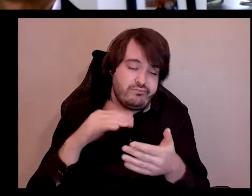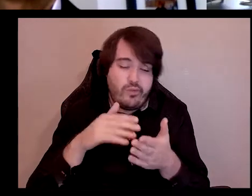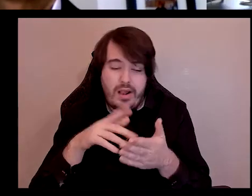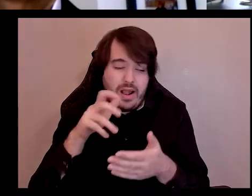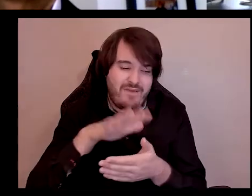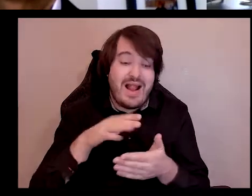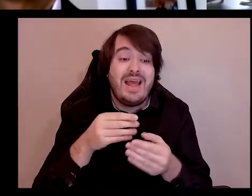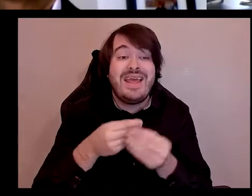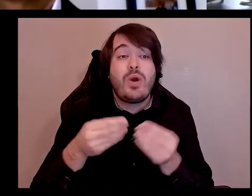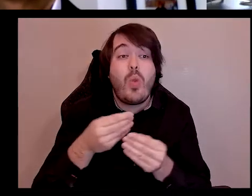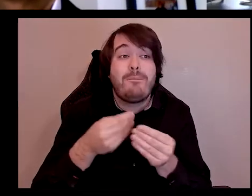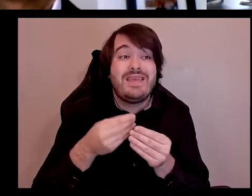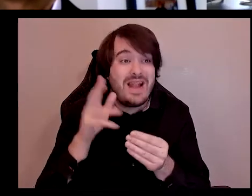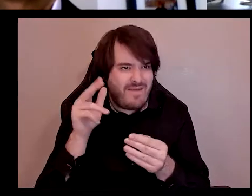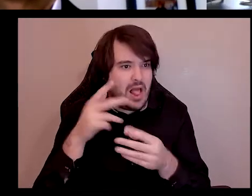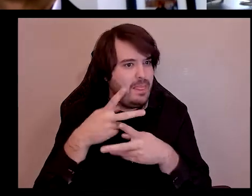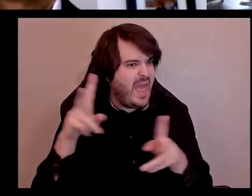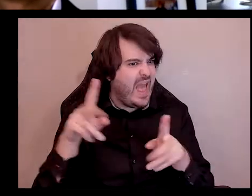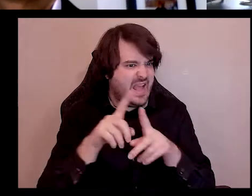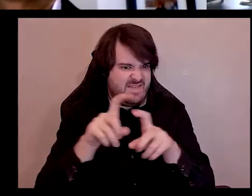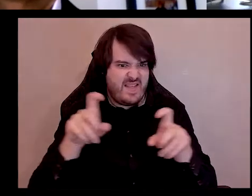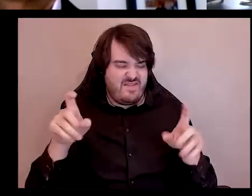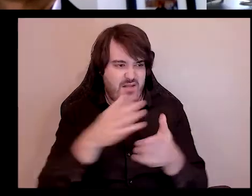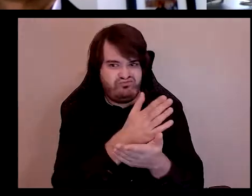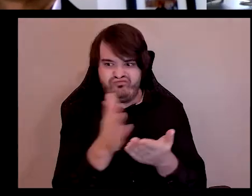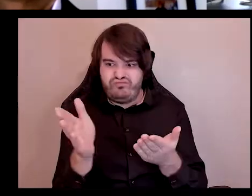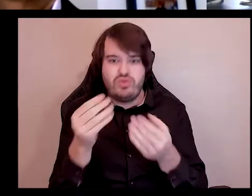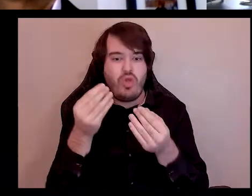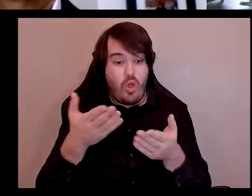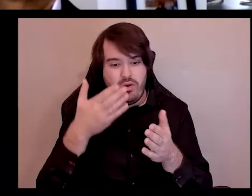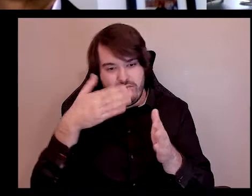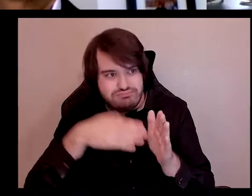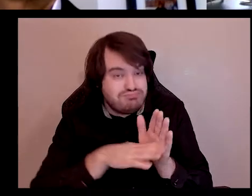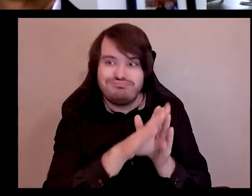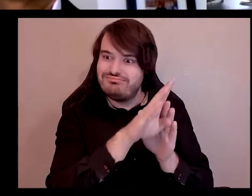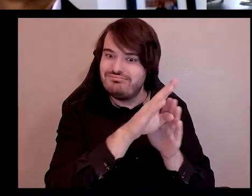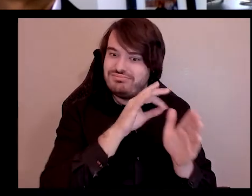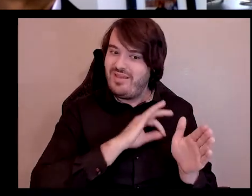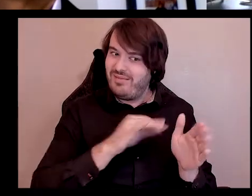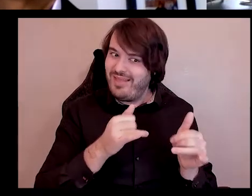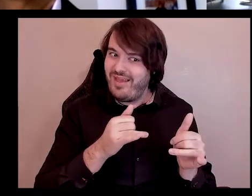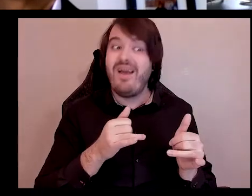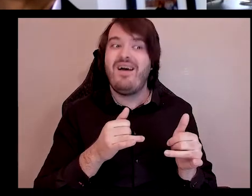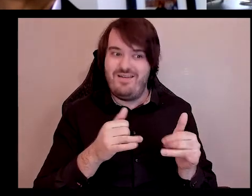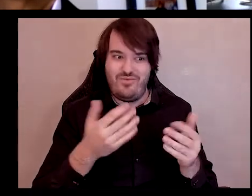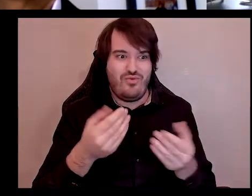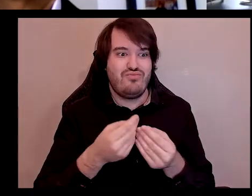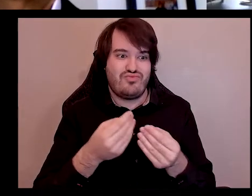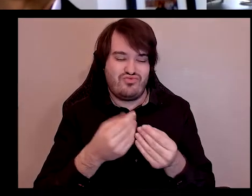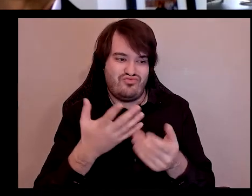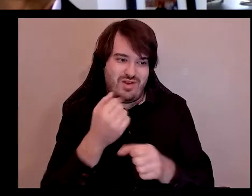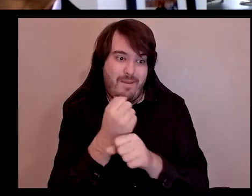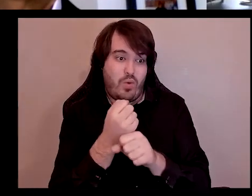pan-canadien. Le fait que l'économie lavalloise est particulièrement diversifiée fait en sorte qu'il y a eu un rebond et un regain.